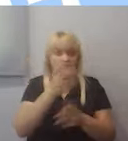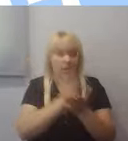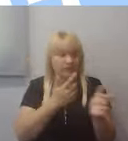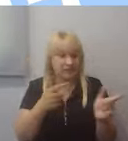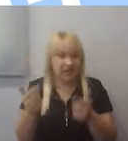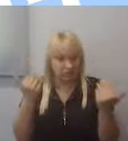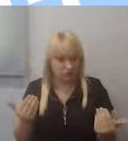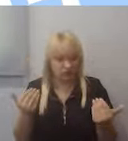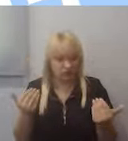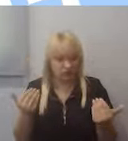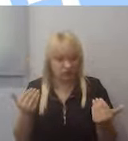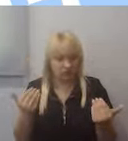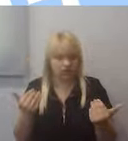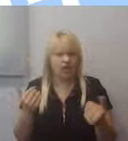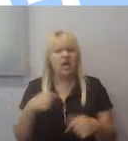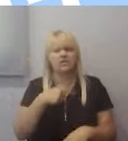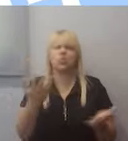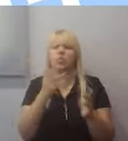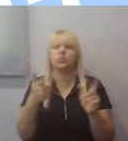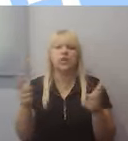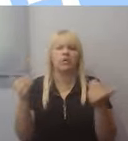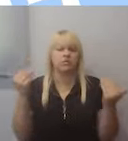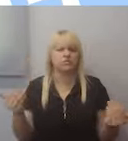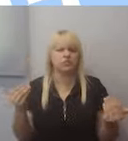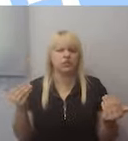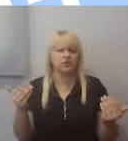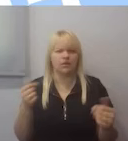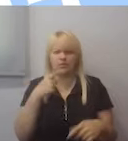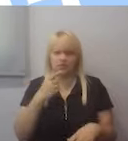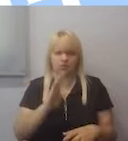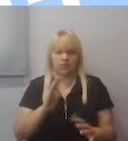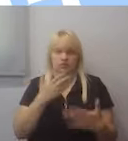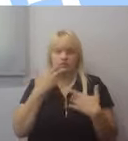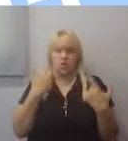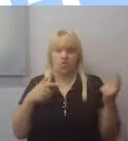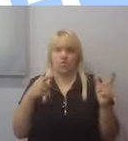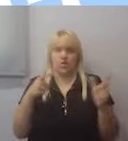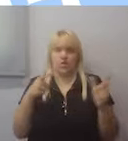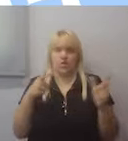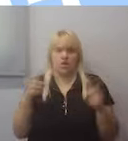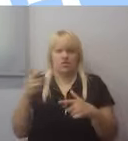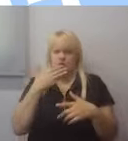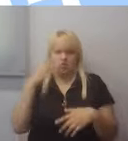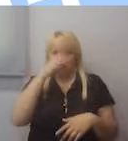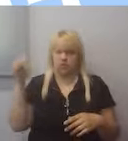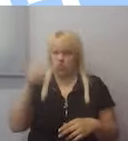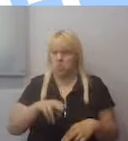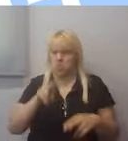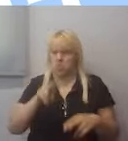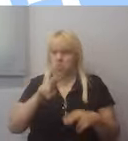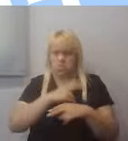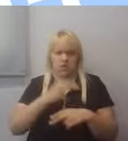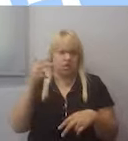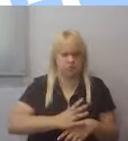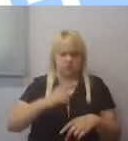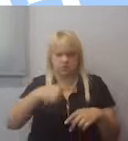pateiktu jā visdrīzāk nē tādam gan mēs neesam gatavi un vispār tas nav reāli bet jāsaka ka tas ko viņi rādīja jā kā